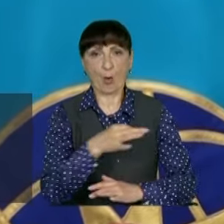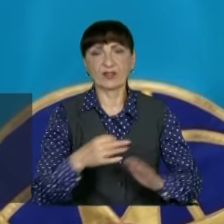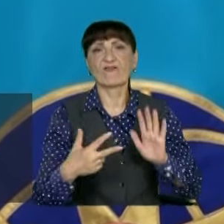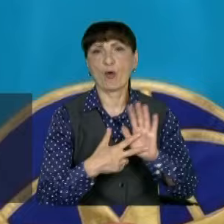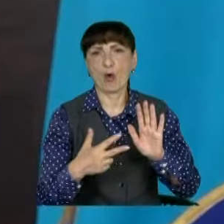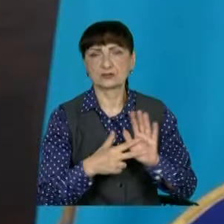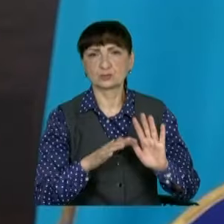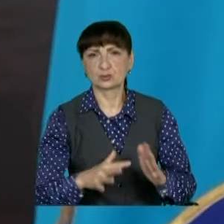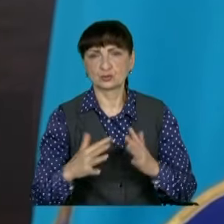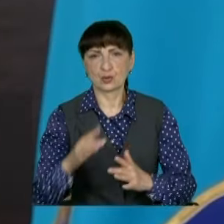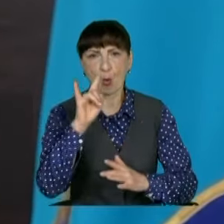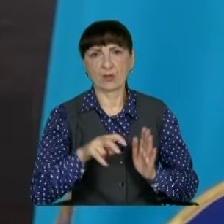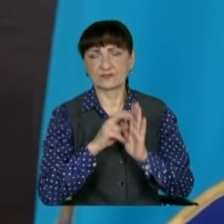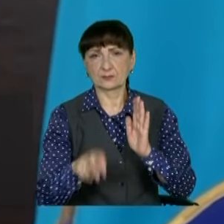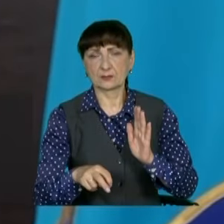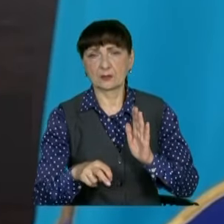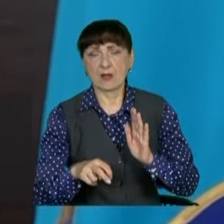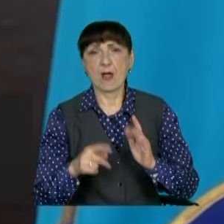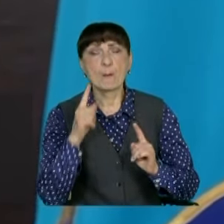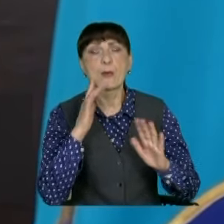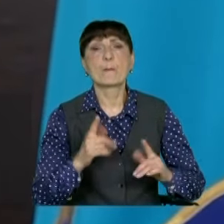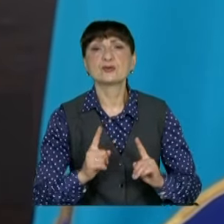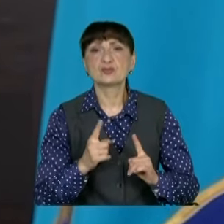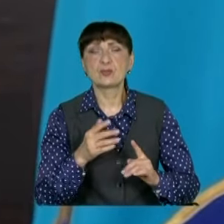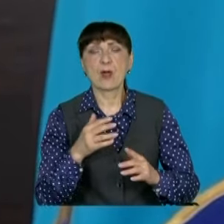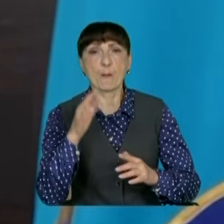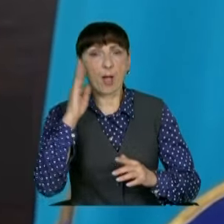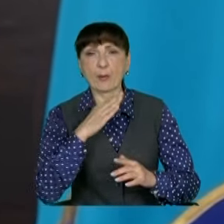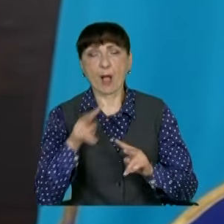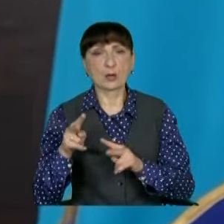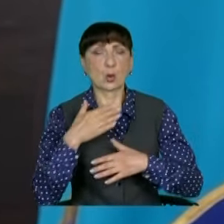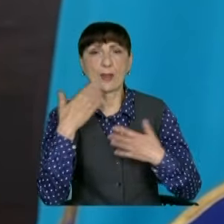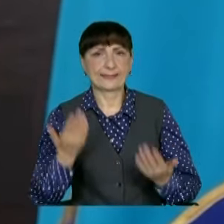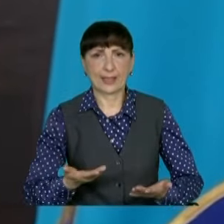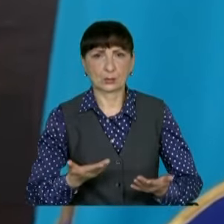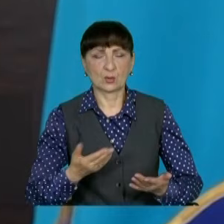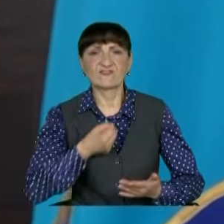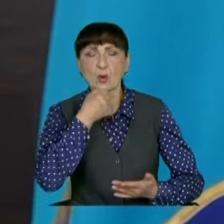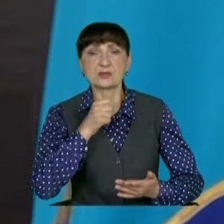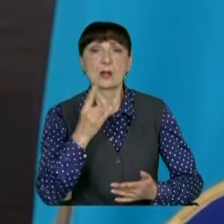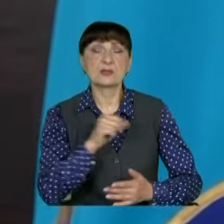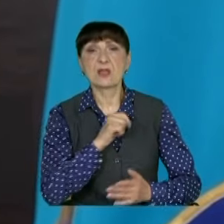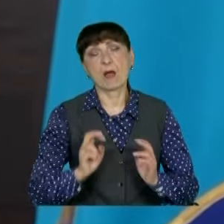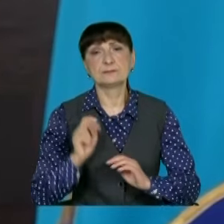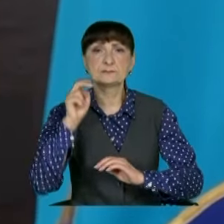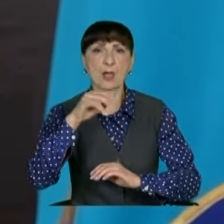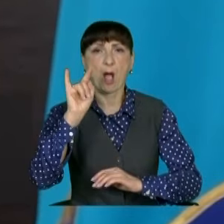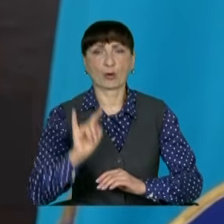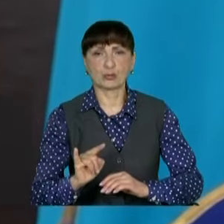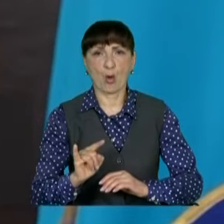выпадения детей из окон. Как правило, несчастный случай у нас происходит в момент отсутствия контроля взрослых, когда дети самостоятельно забираются на